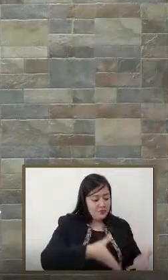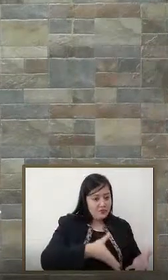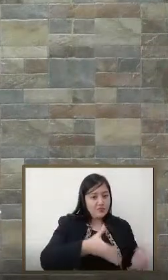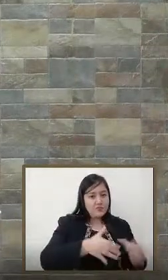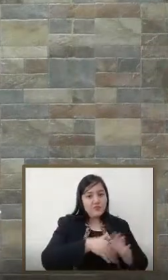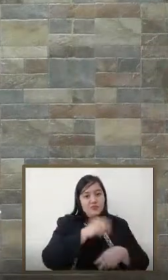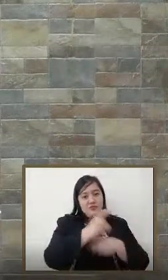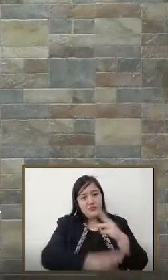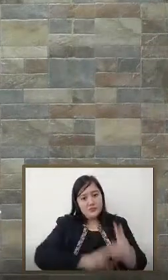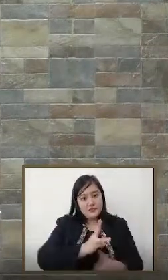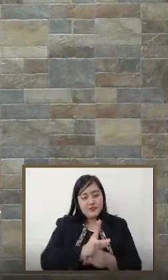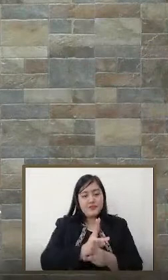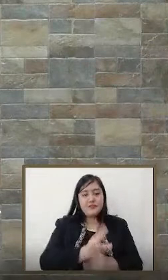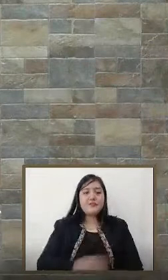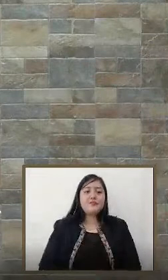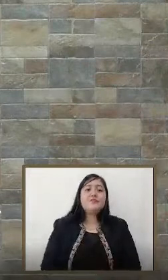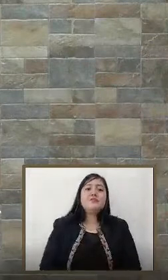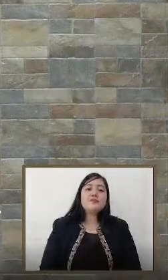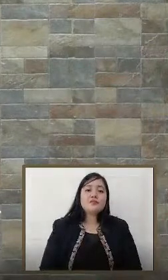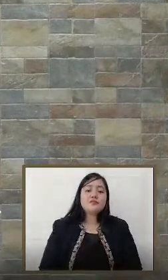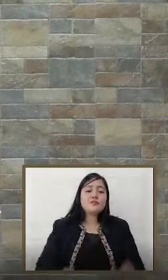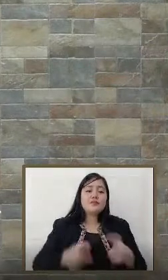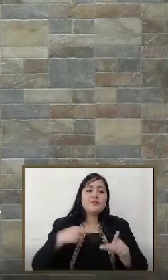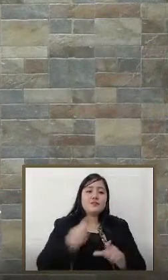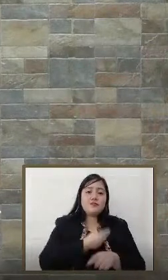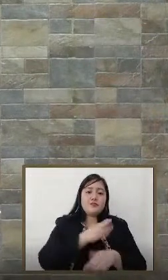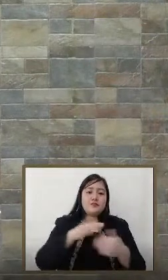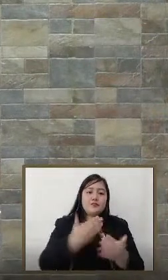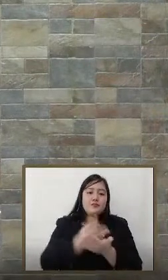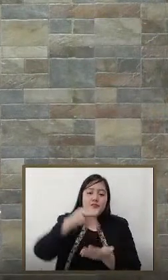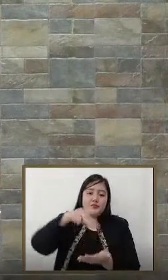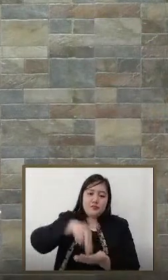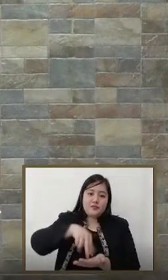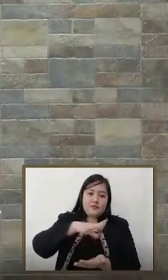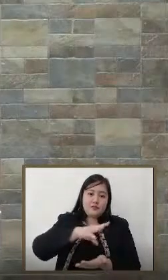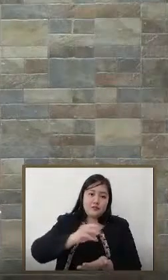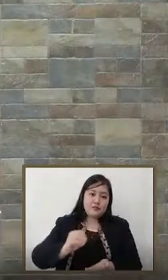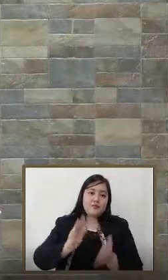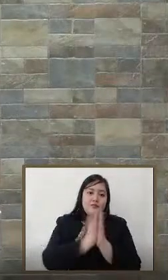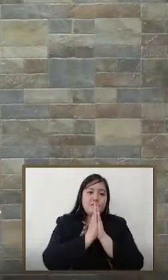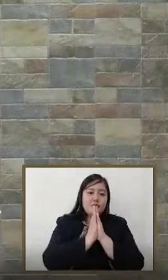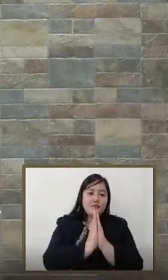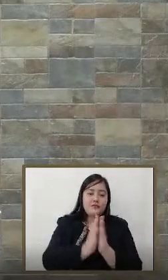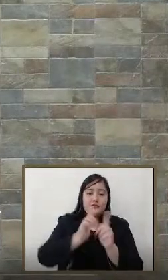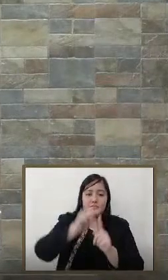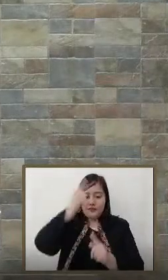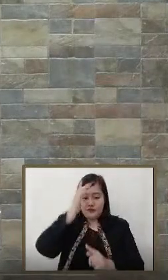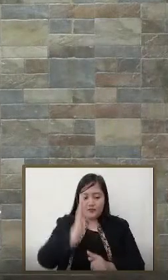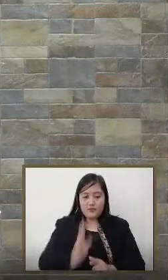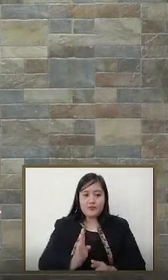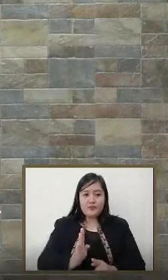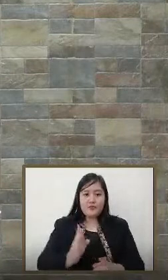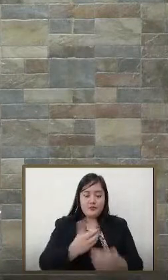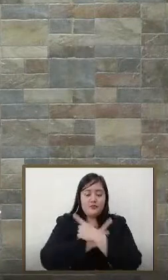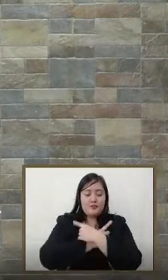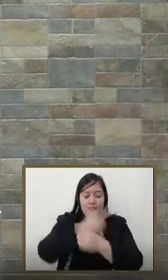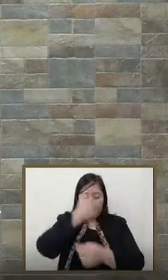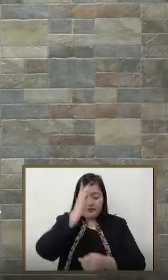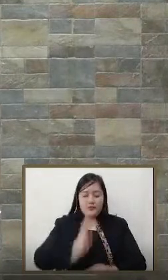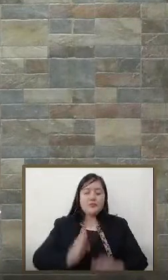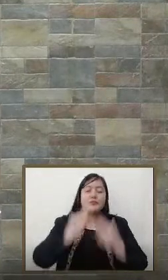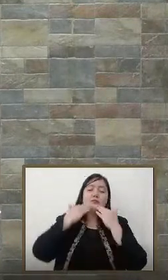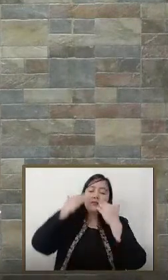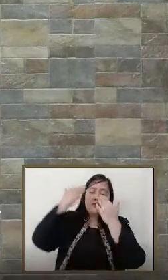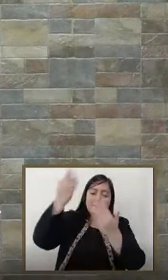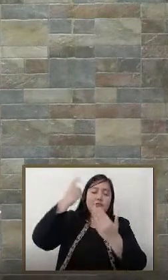baba. Alright? Shall we all stand, please, and let's come to God tonight. Dakilang Diyos, marami pong salamat